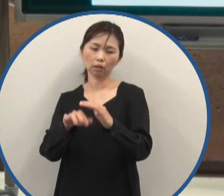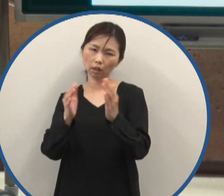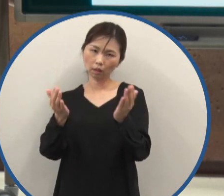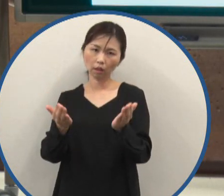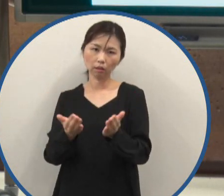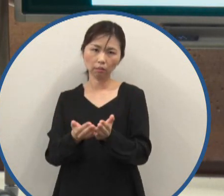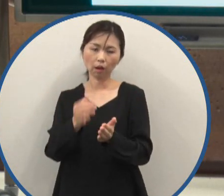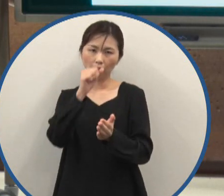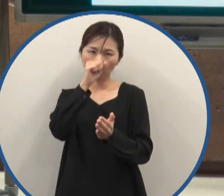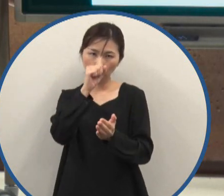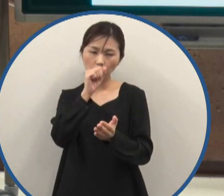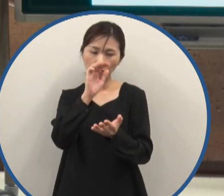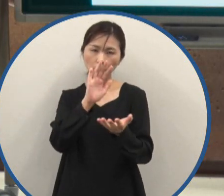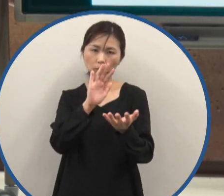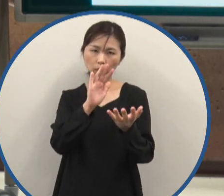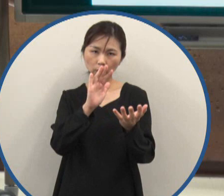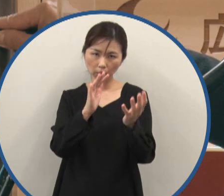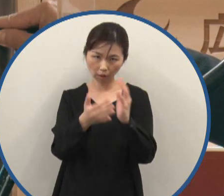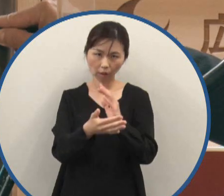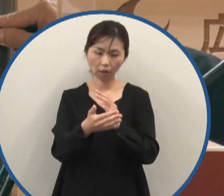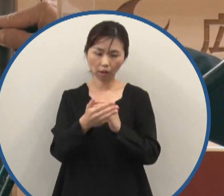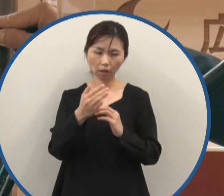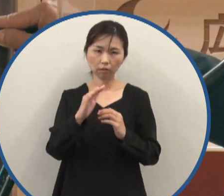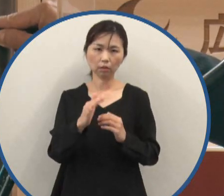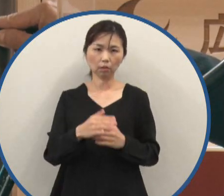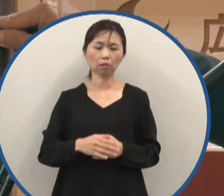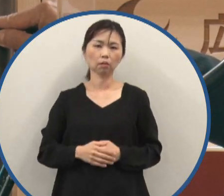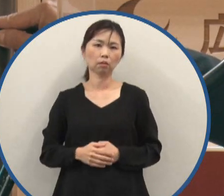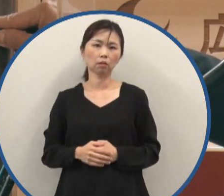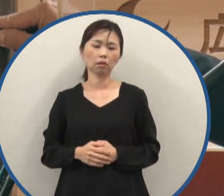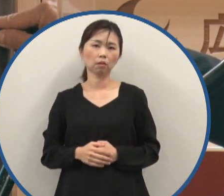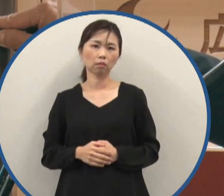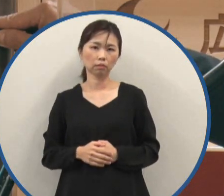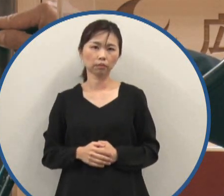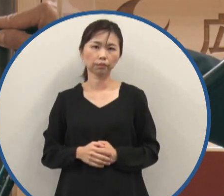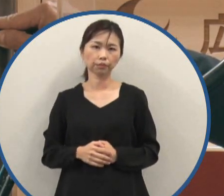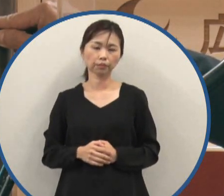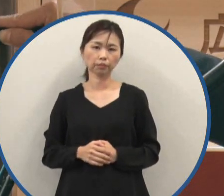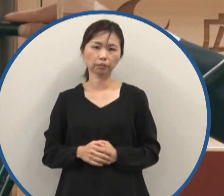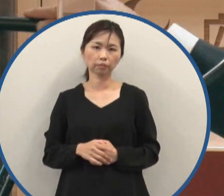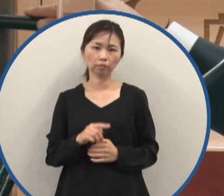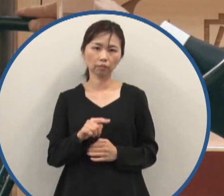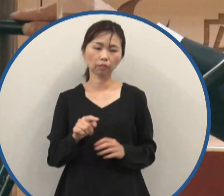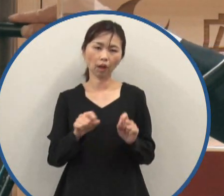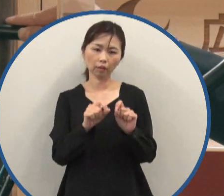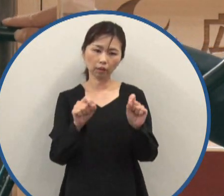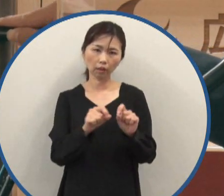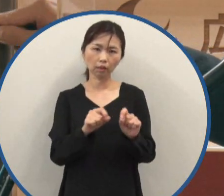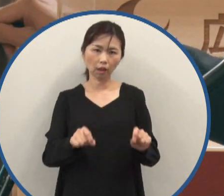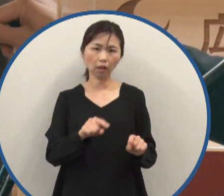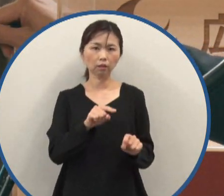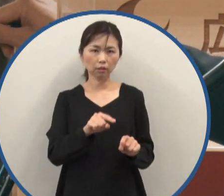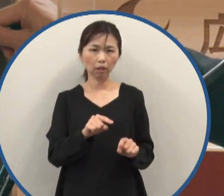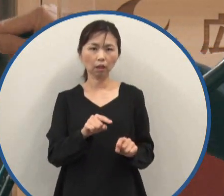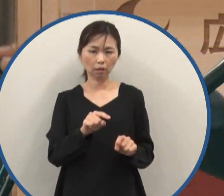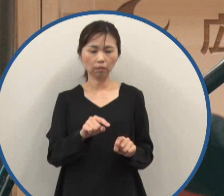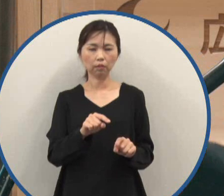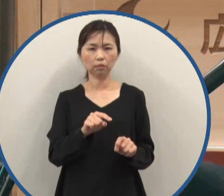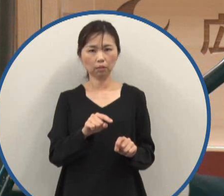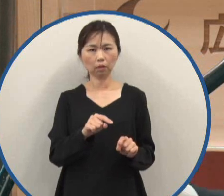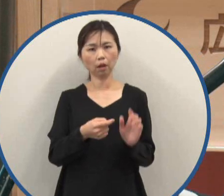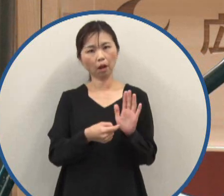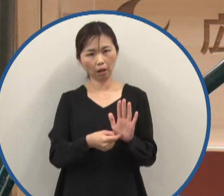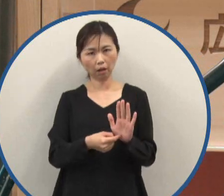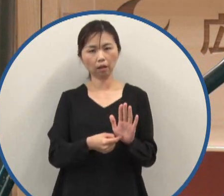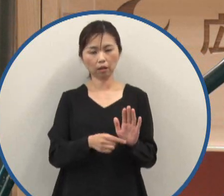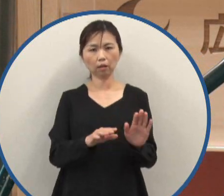良かったということになるかもしれないんですけど、まあ、これやってみないと分からないんでですね、 まあ、結果として、まあ、そうだったということです